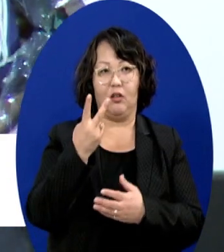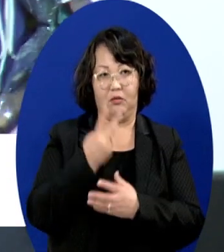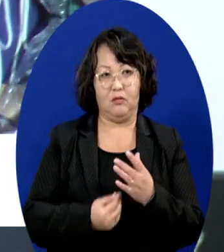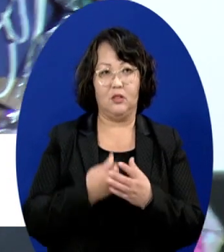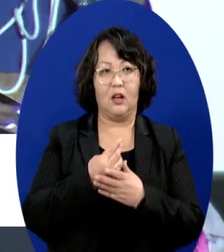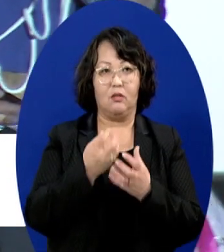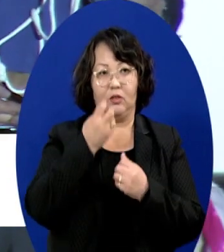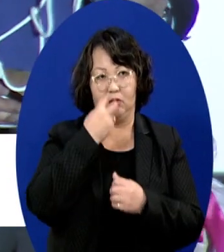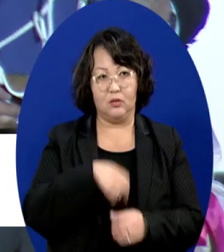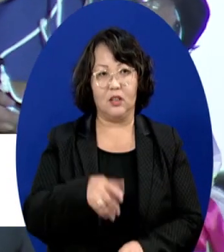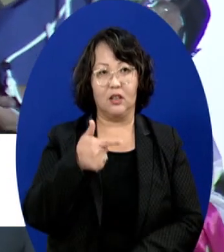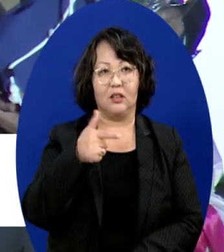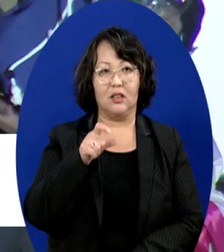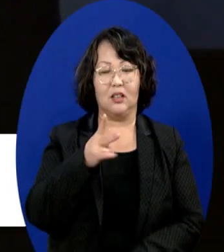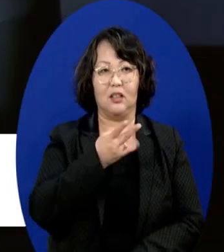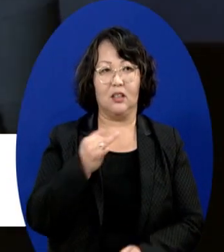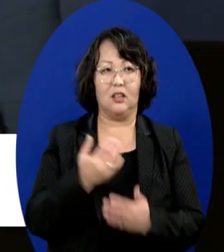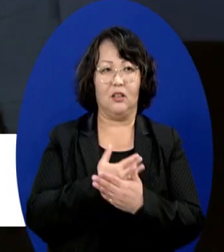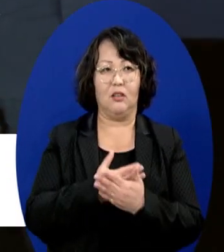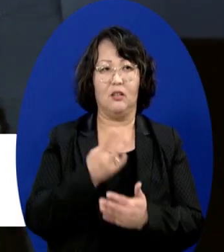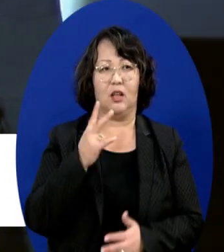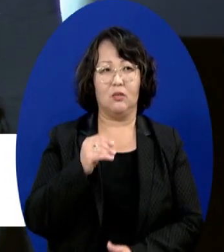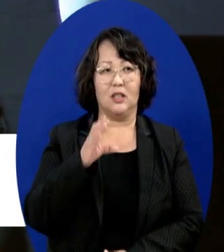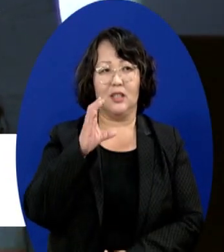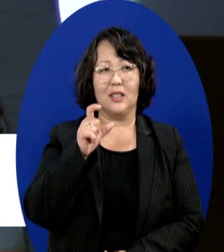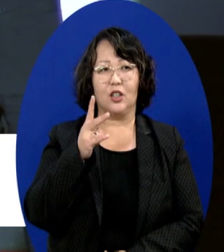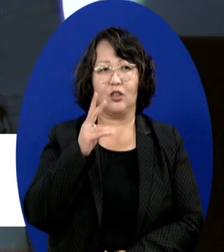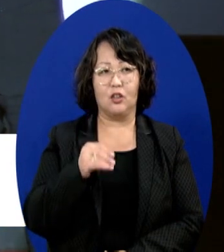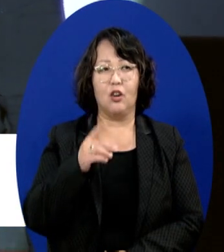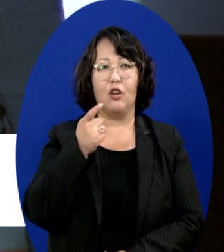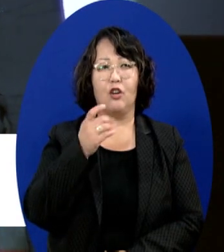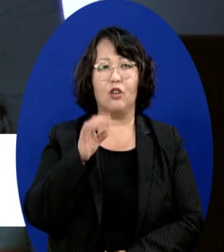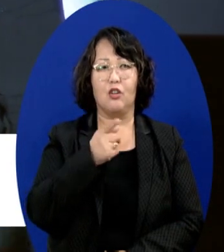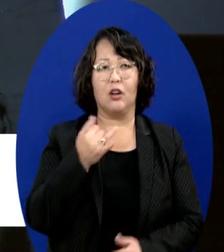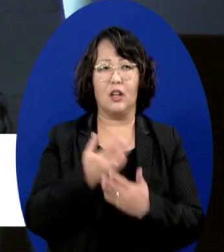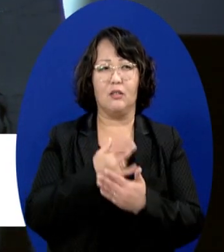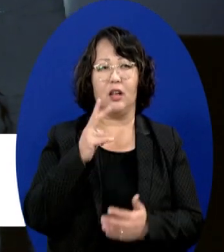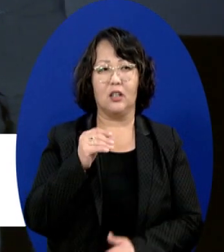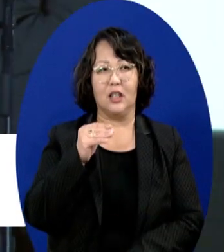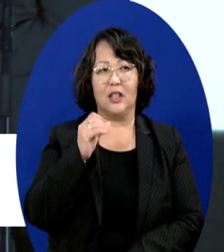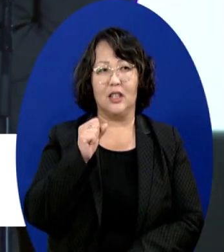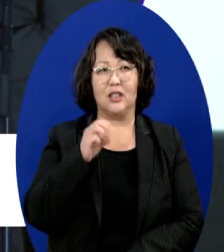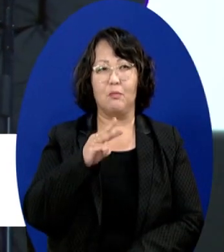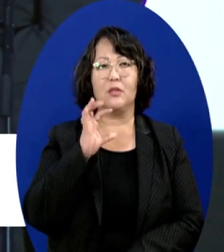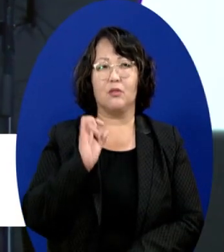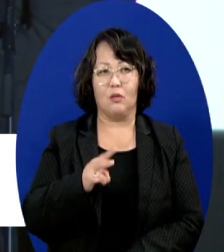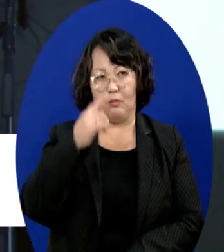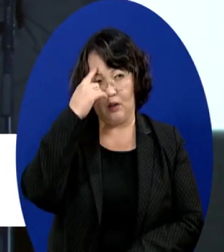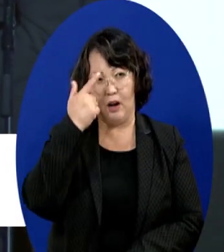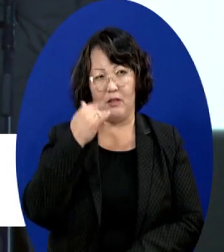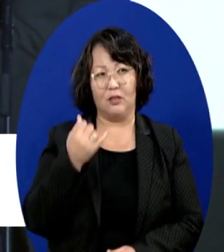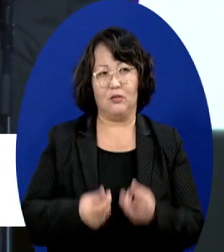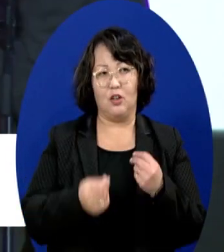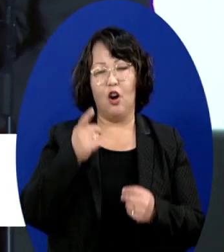юм. Сонирхуулахад Гэргий киноны найруулагч Синг Дорж, Хөхөө киноны найруулагч Жамин Сүрэн нар нь Монгол улсын гавьяач жүжигчин, Монголын хошин